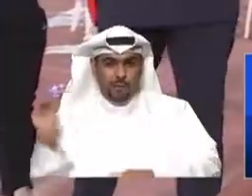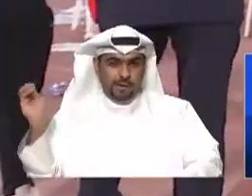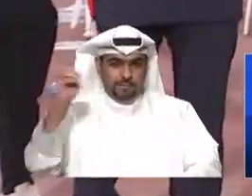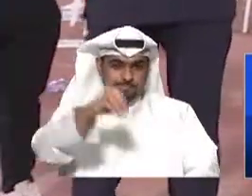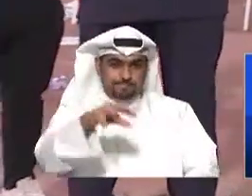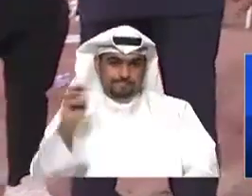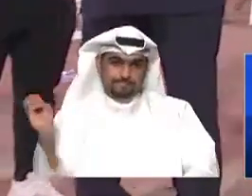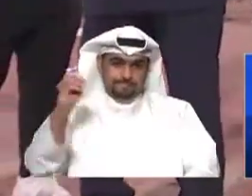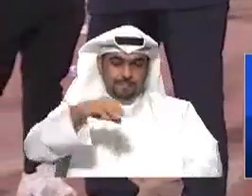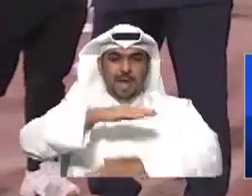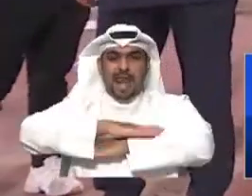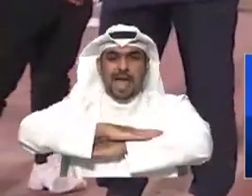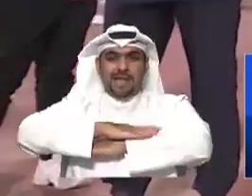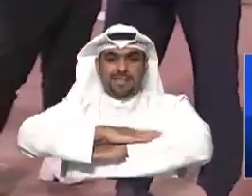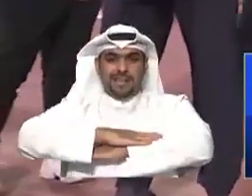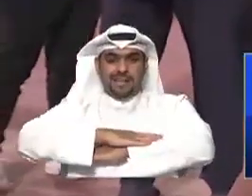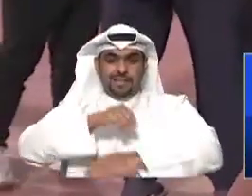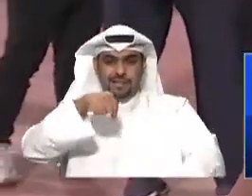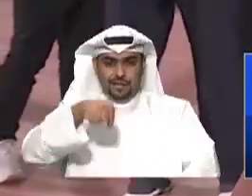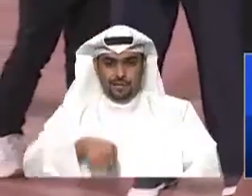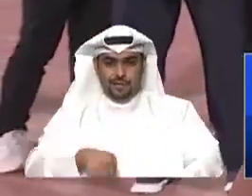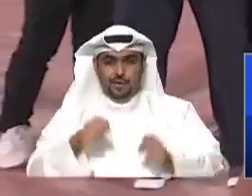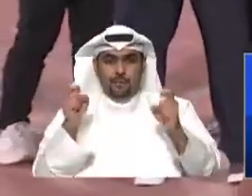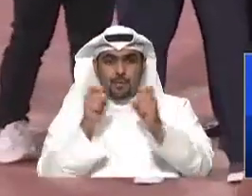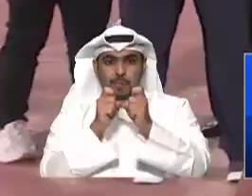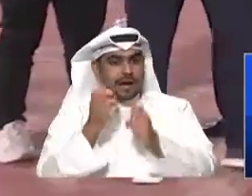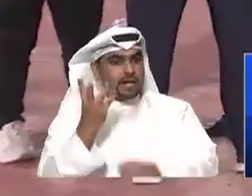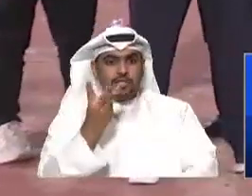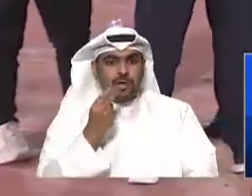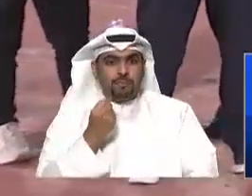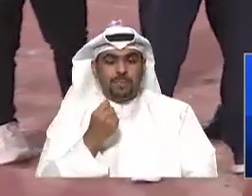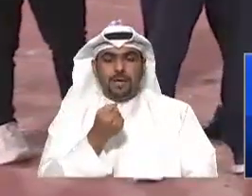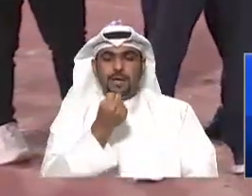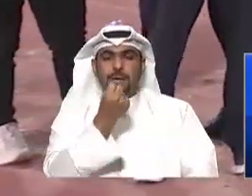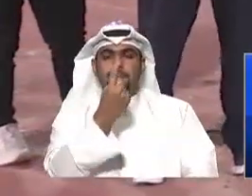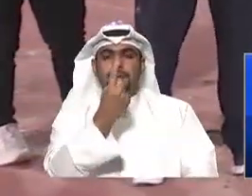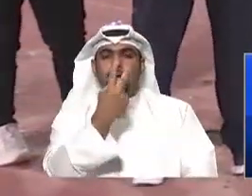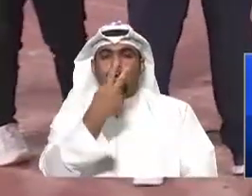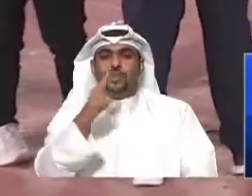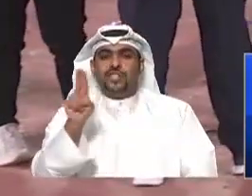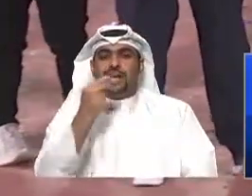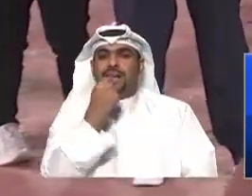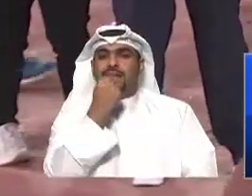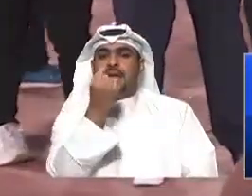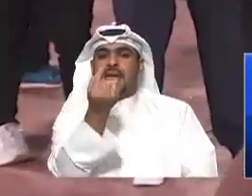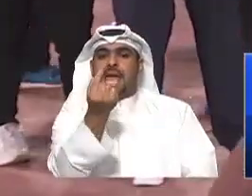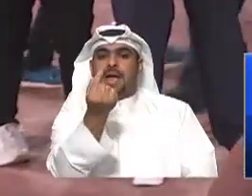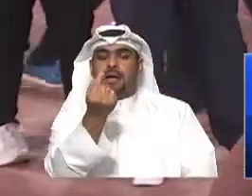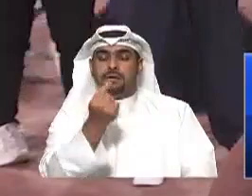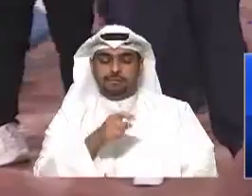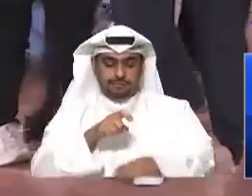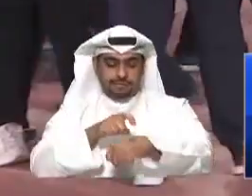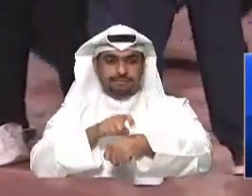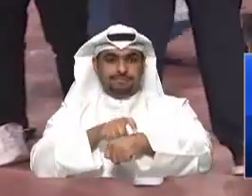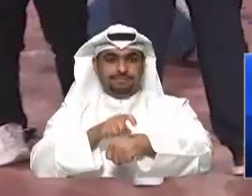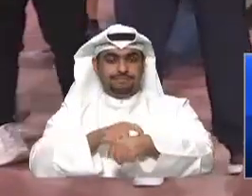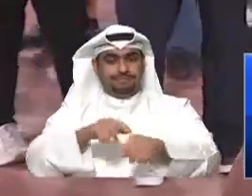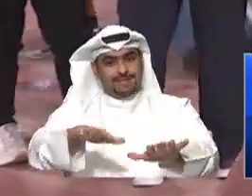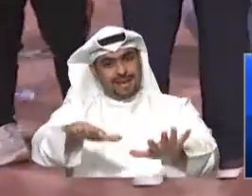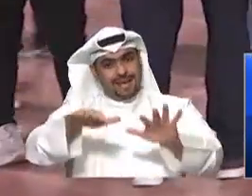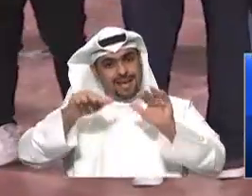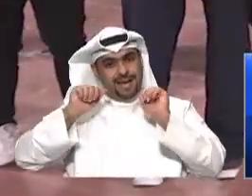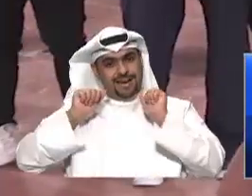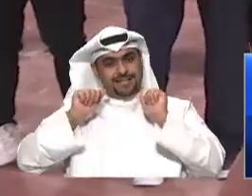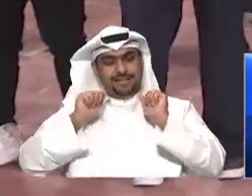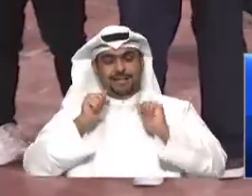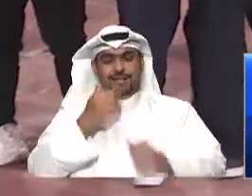مباراة بطولية 120 دقيقة قدرنا ناخذ المباراة، لكن اليوم راح نهائي في دور الثمانية وفي قبل